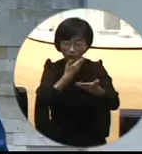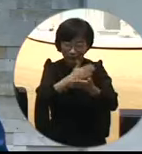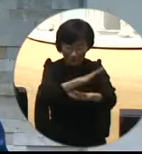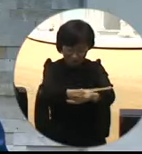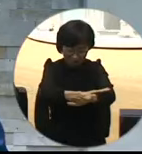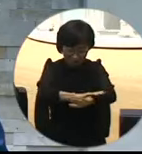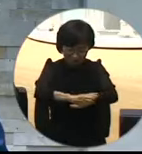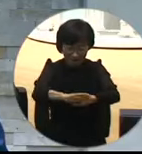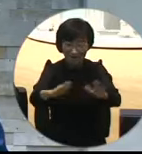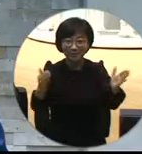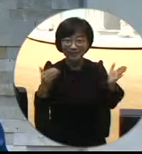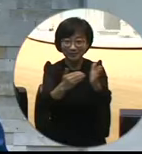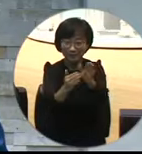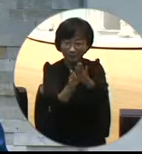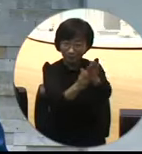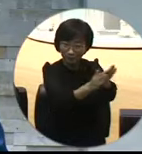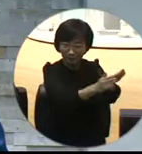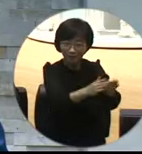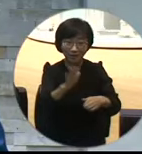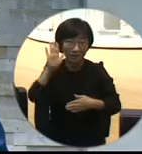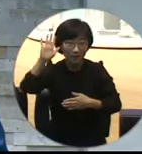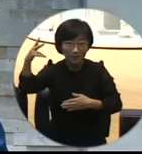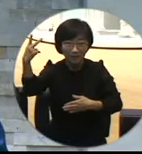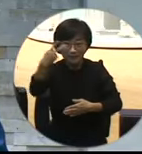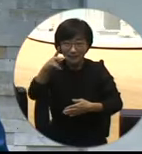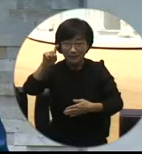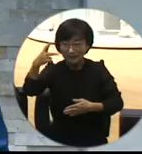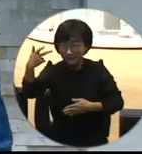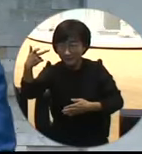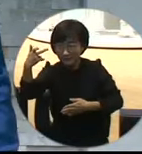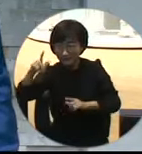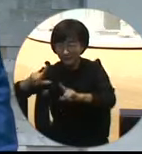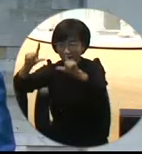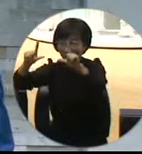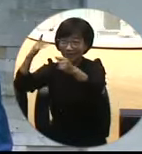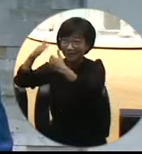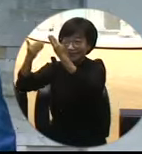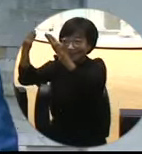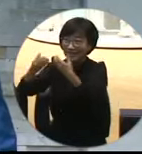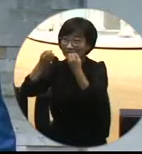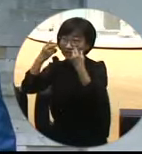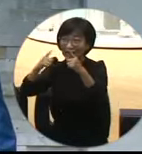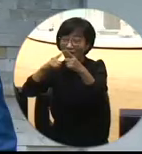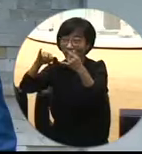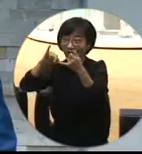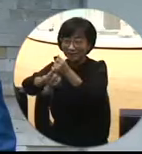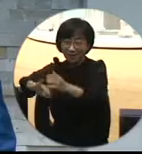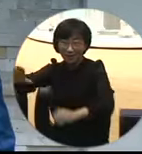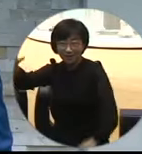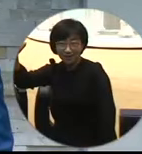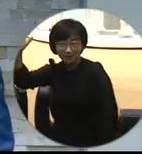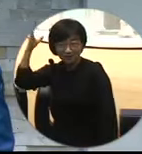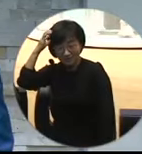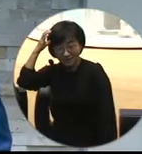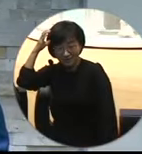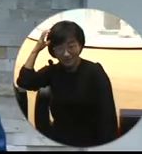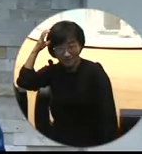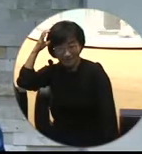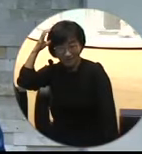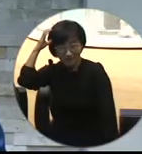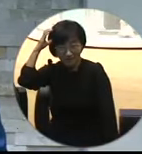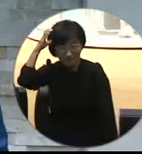마무리하시고 2017년도 하나님께서 주실 새 언약을 기대하면서